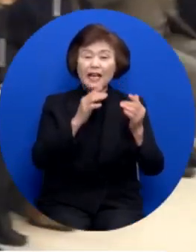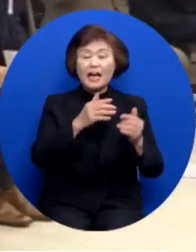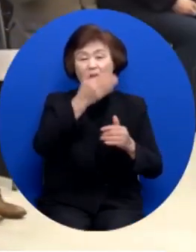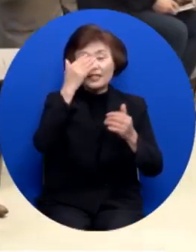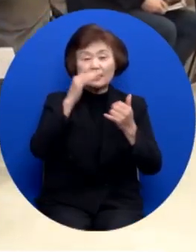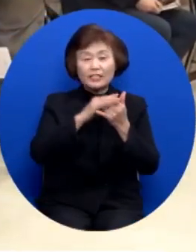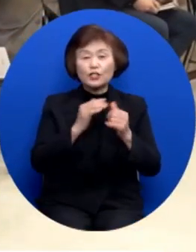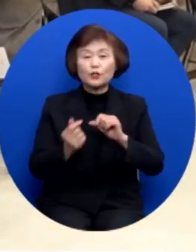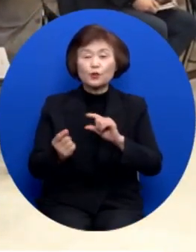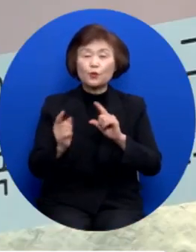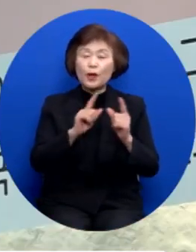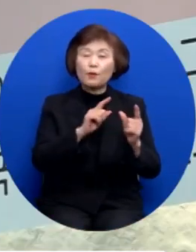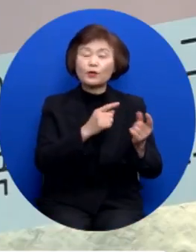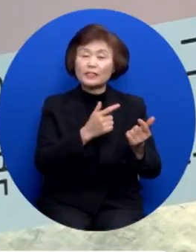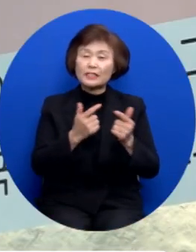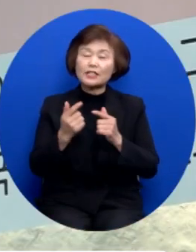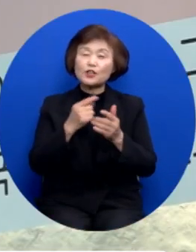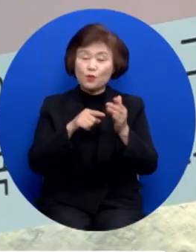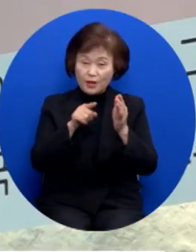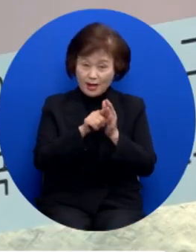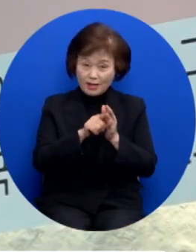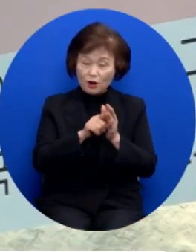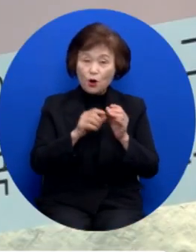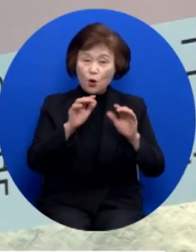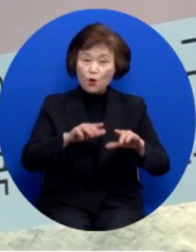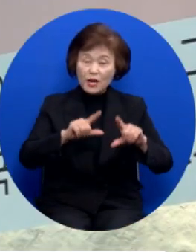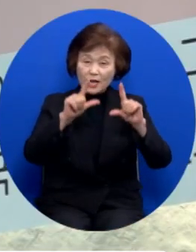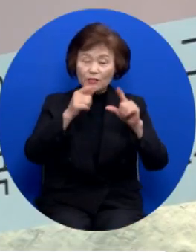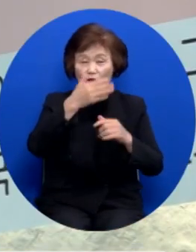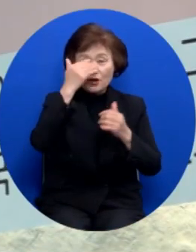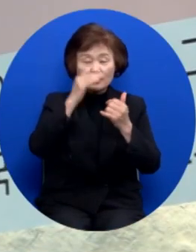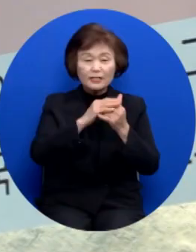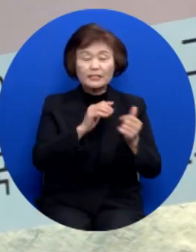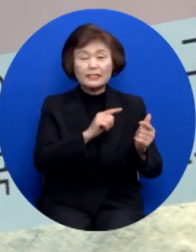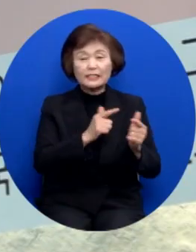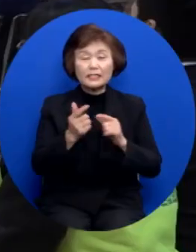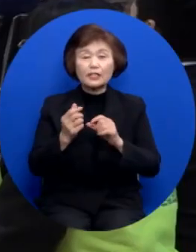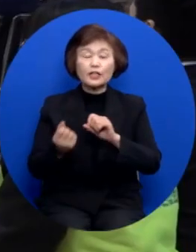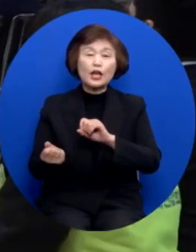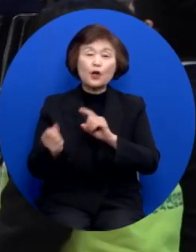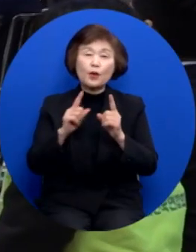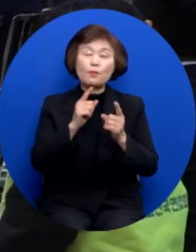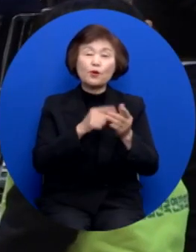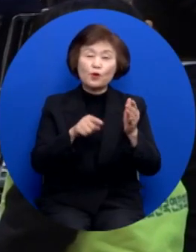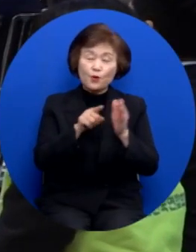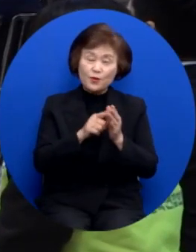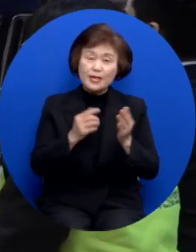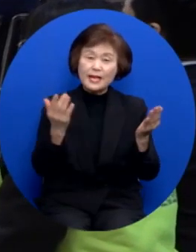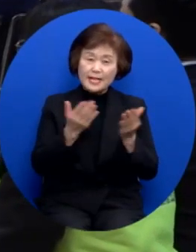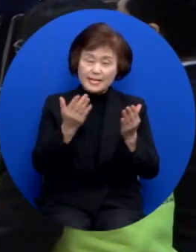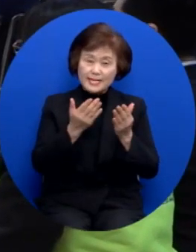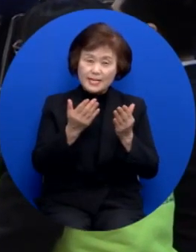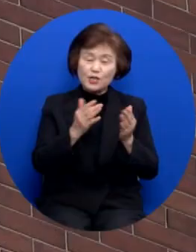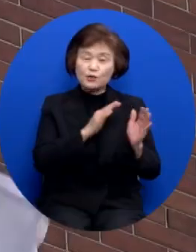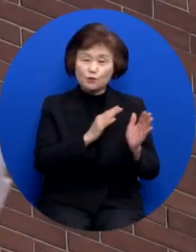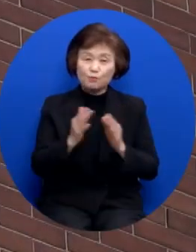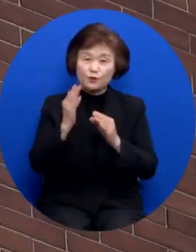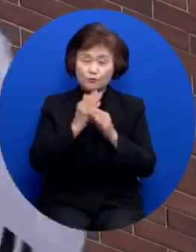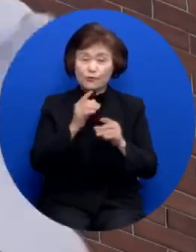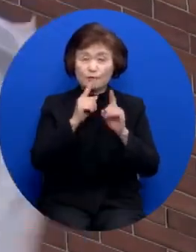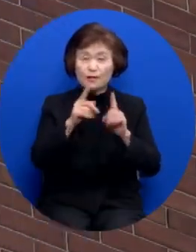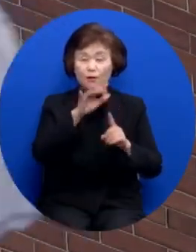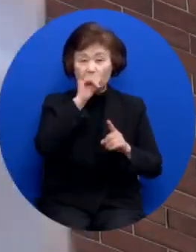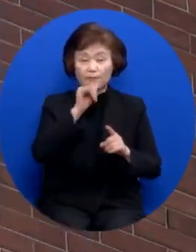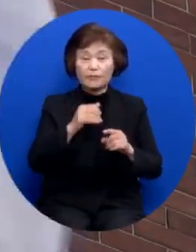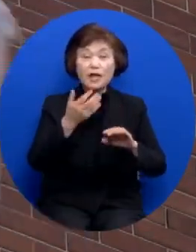전국연합회 재건 대회를 개최한데 이어 올해도 청년 세대 회복을 위한 사역을 준비 중이라고 밝혔습니다 해외 선교